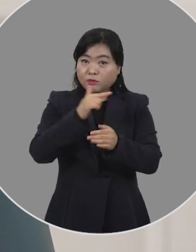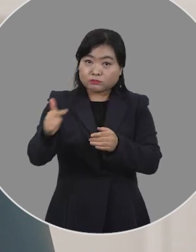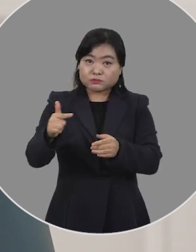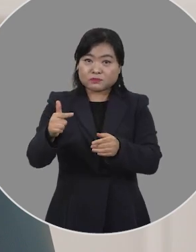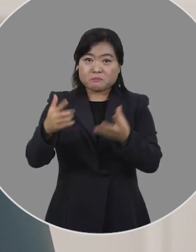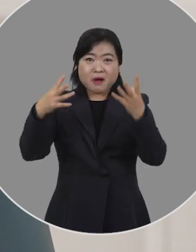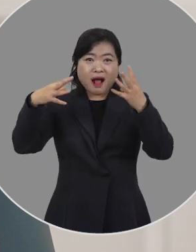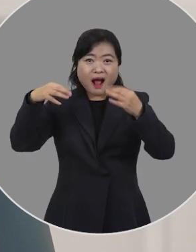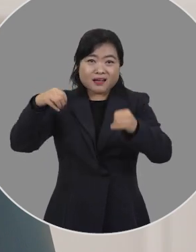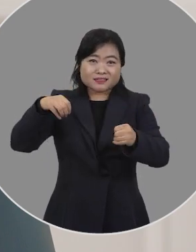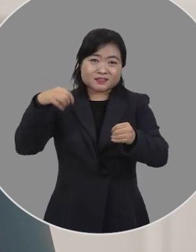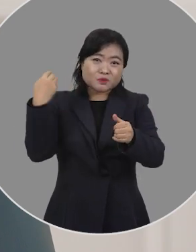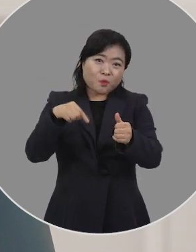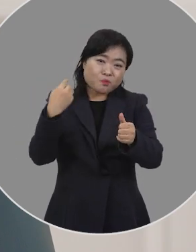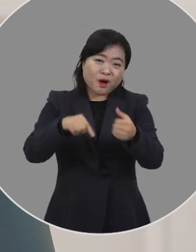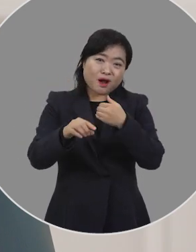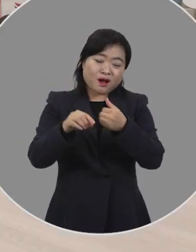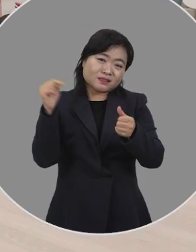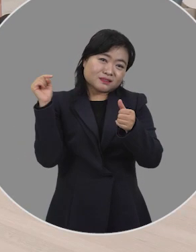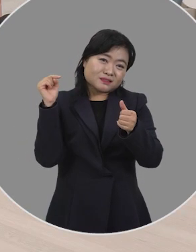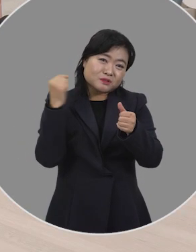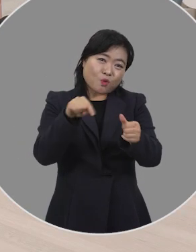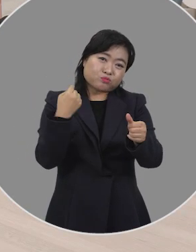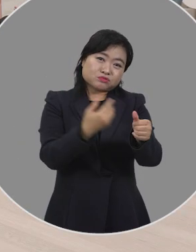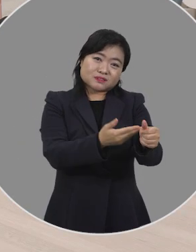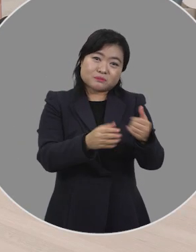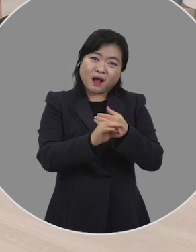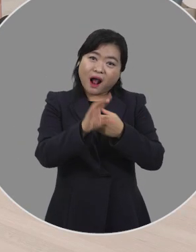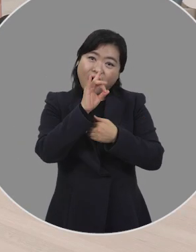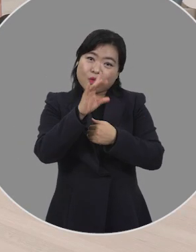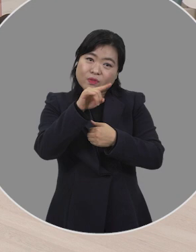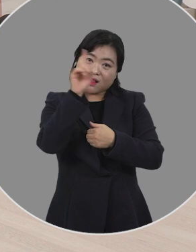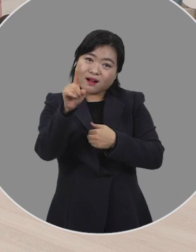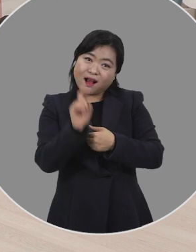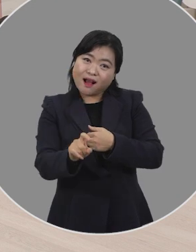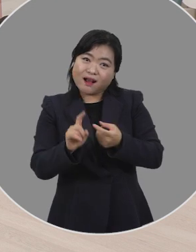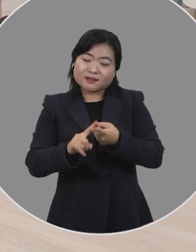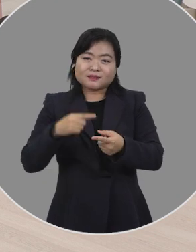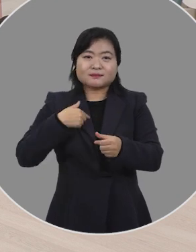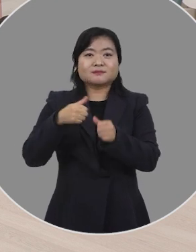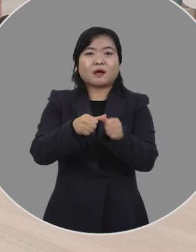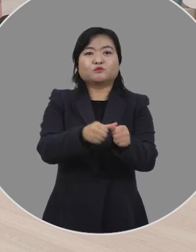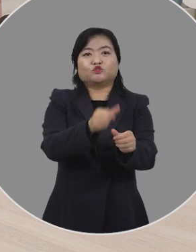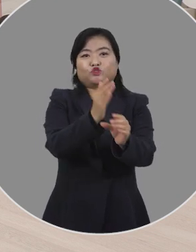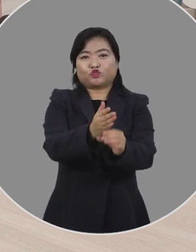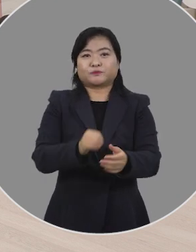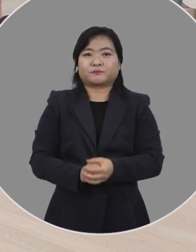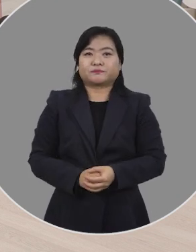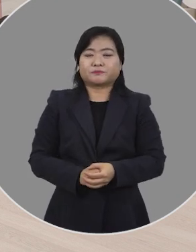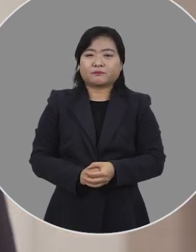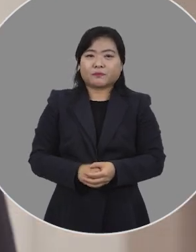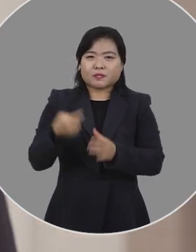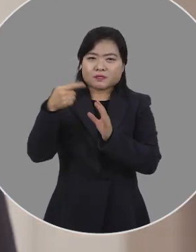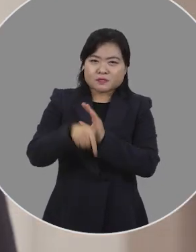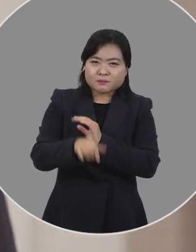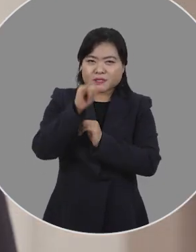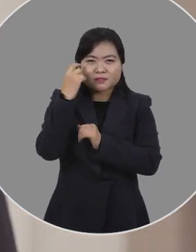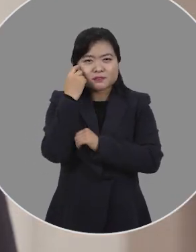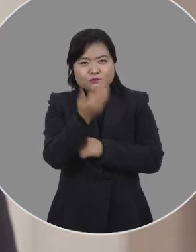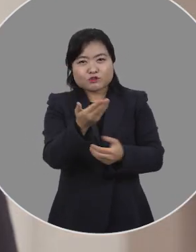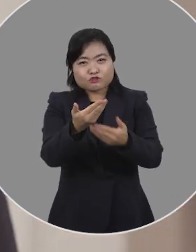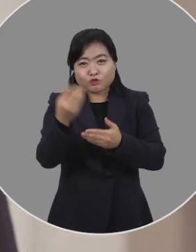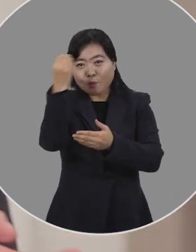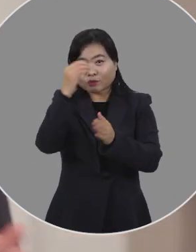너무 시키면 안 될까 하는 그 지금 자문을 하고 있어요. 이 그 심도 있는 질문을